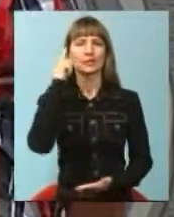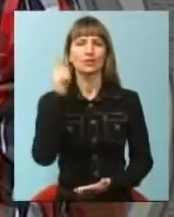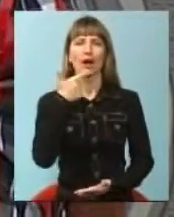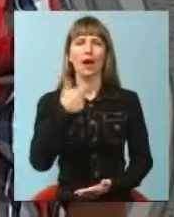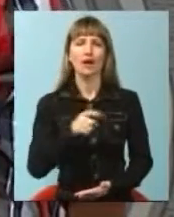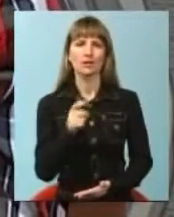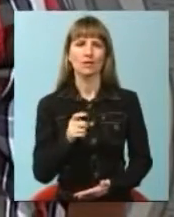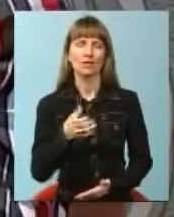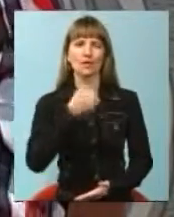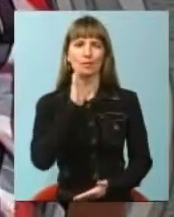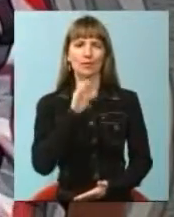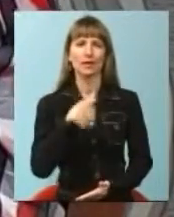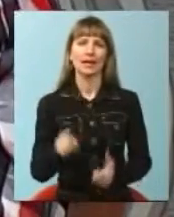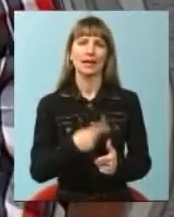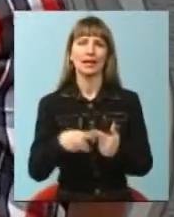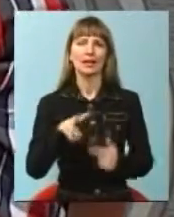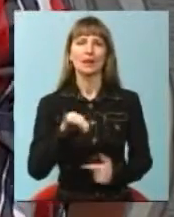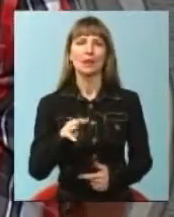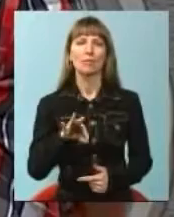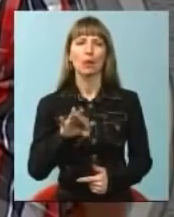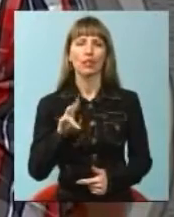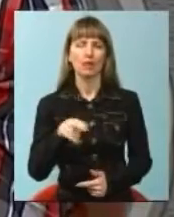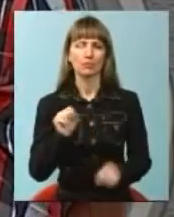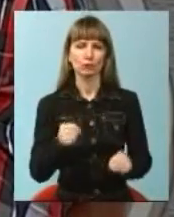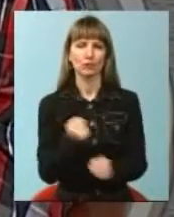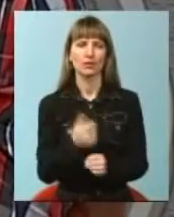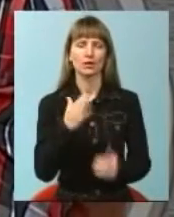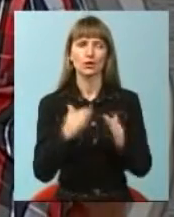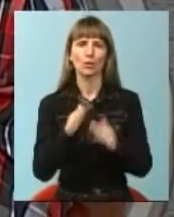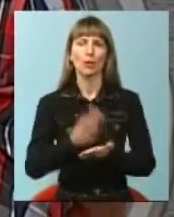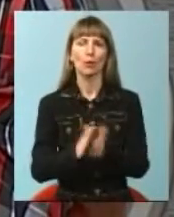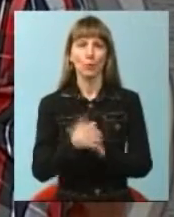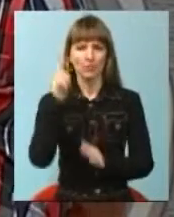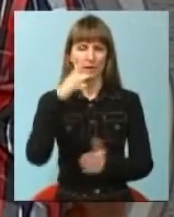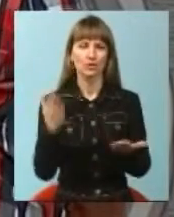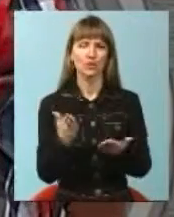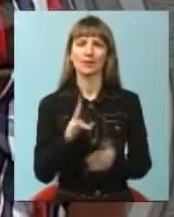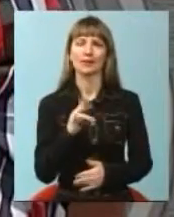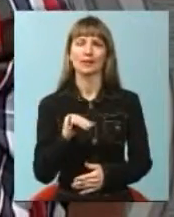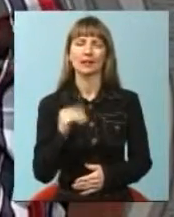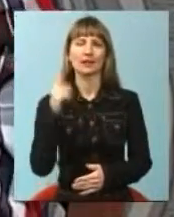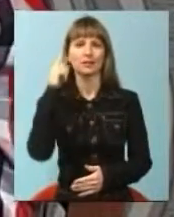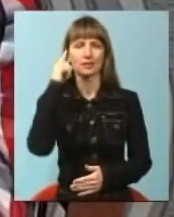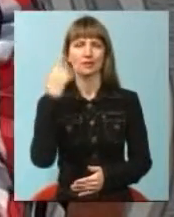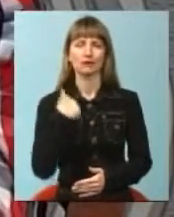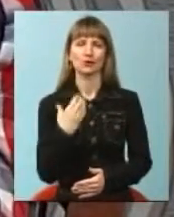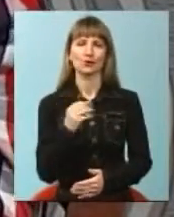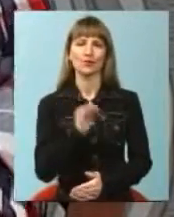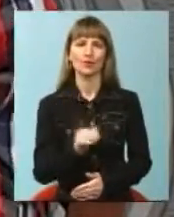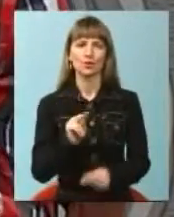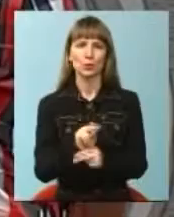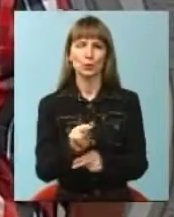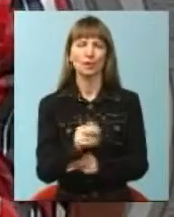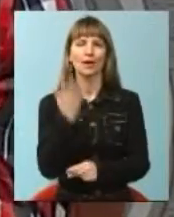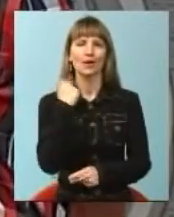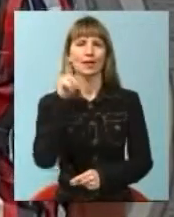напій або просто, як говорять, лимонад можна приготувати і в домашніх умовах. Знаєш як? Ні. Знаю, що ще мене в дитинстві вчили, що